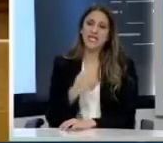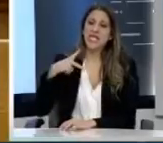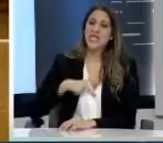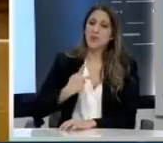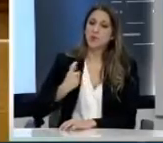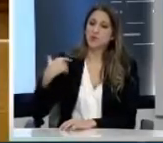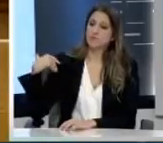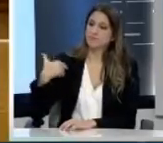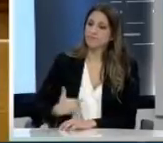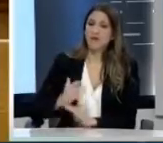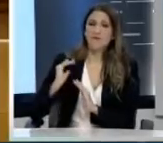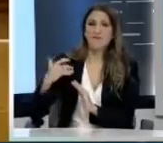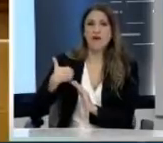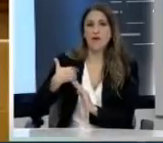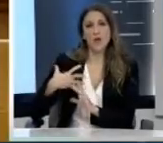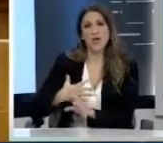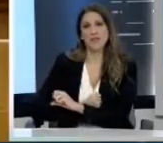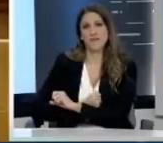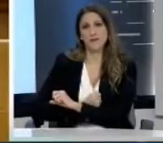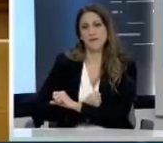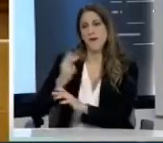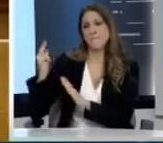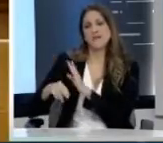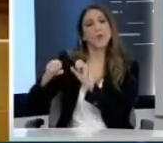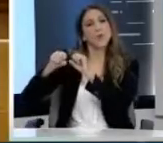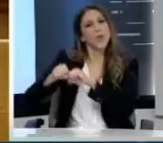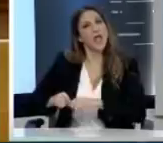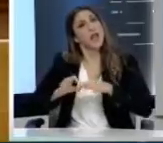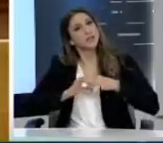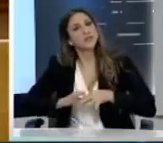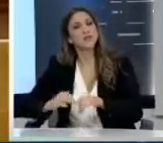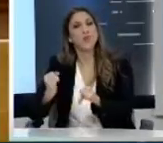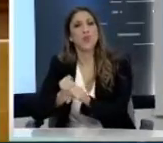μακροβιότερος υπουργός οικονομικών των μνημονίων. Θα με ενοχλούσε